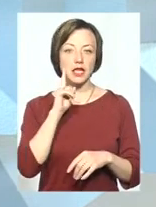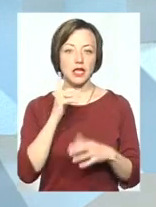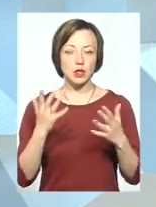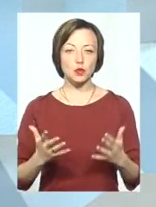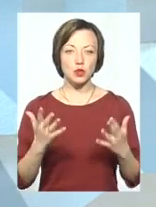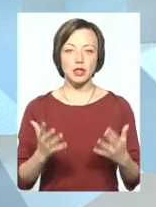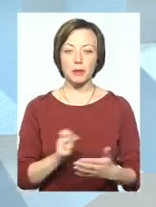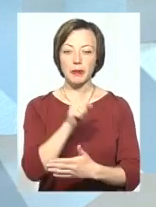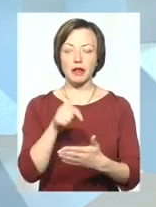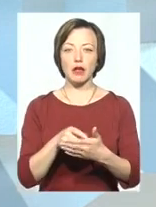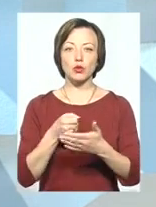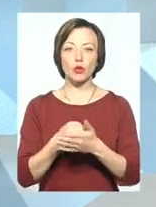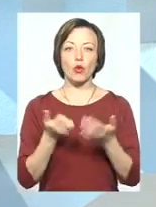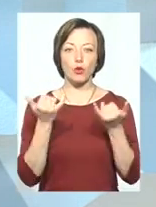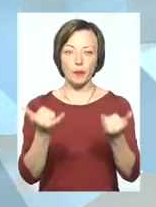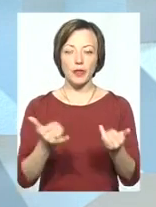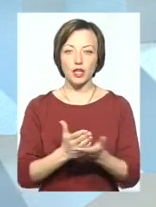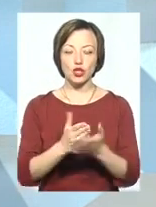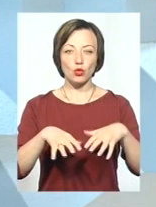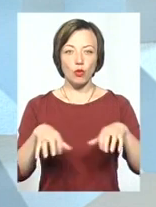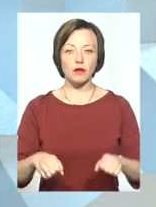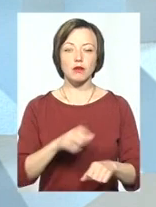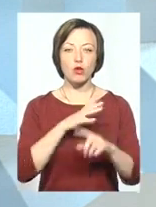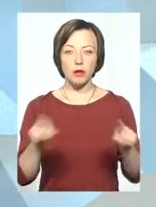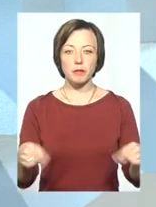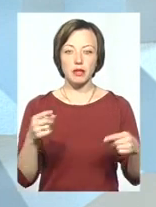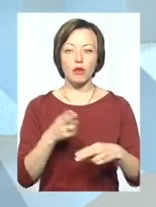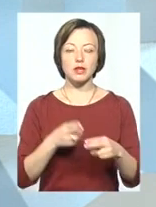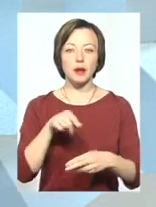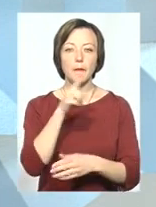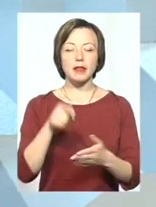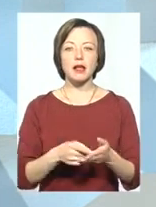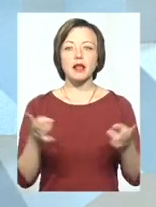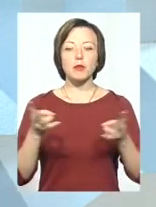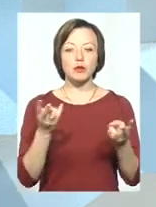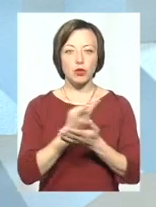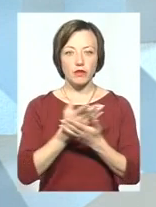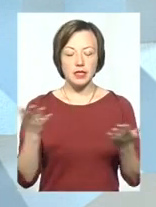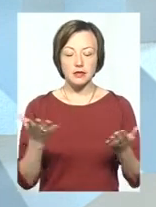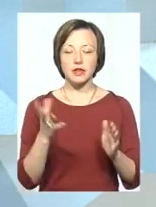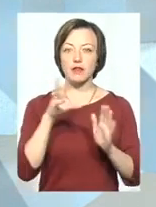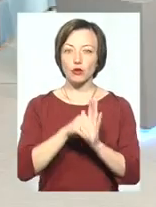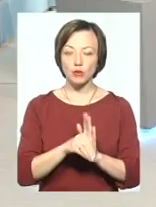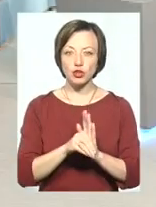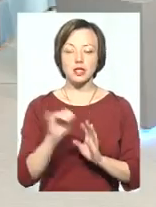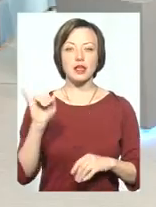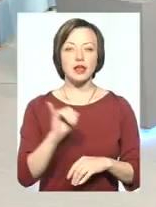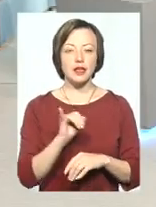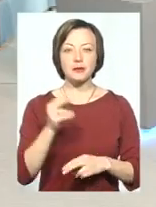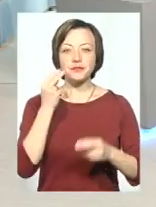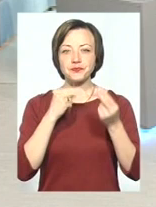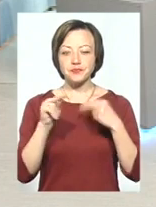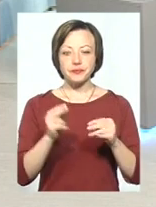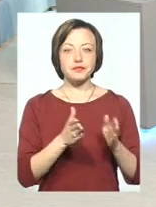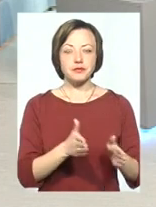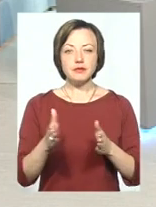питань до чиновників. І було піднято гострі питання, які потребують висвітлення і в тому числі поліпшення